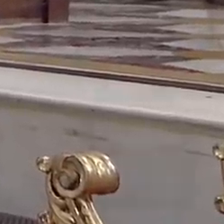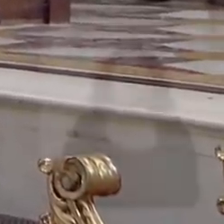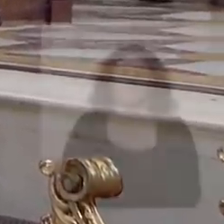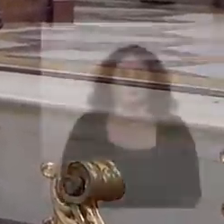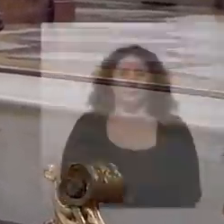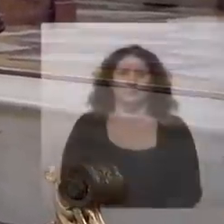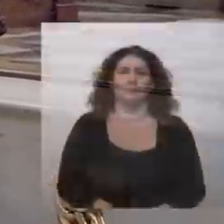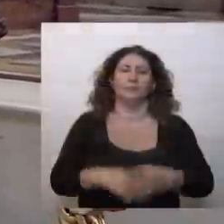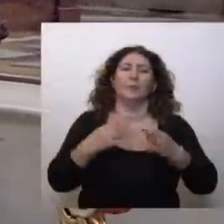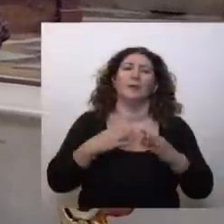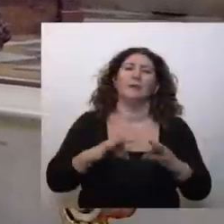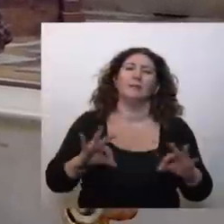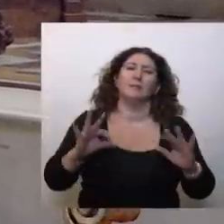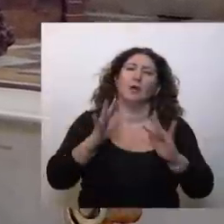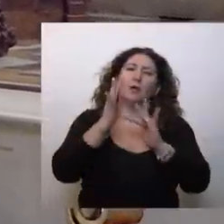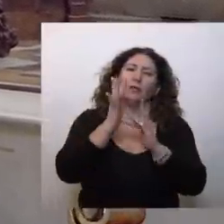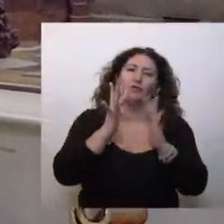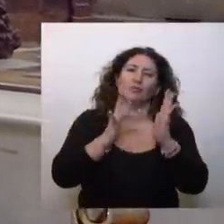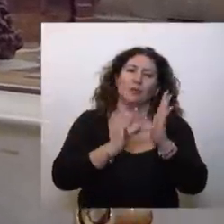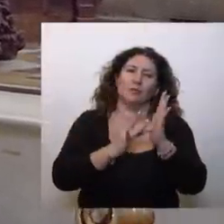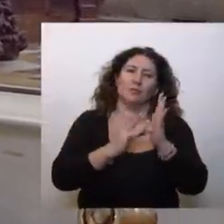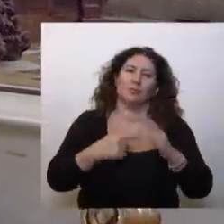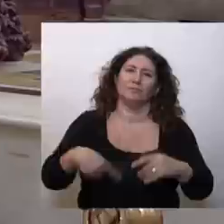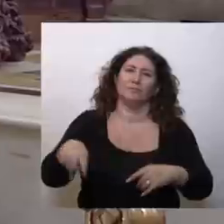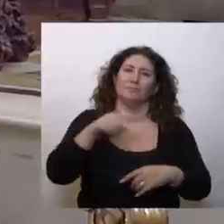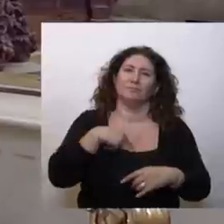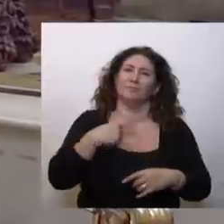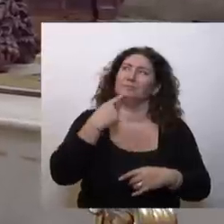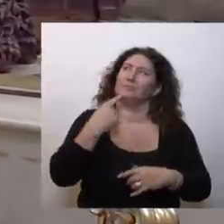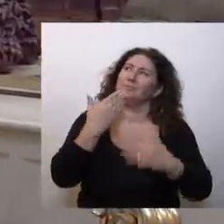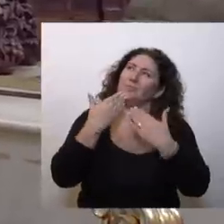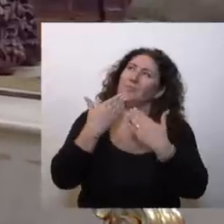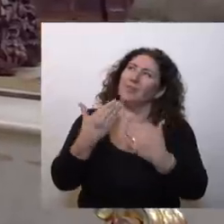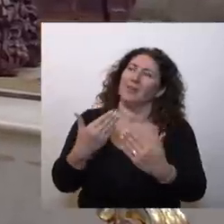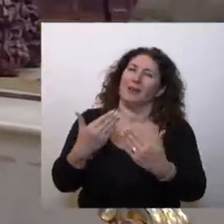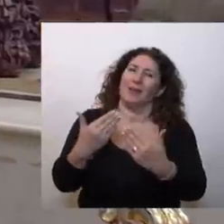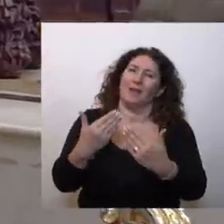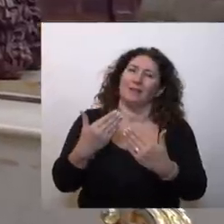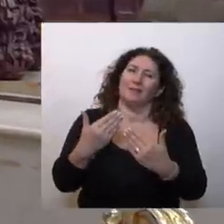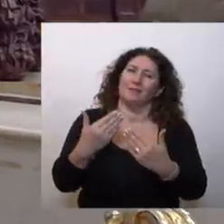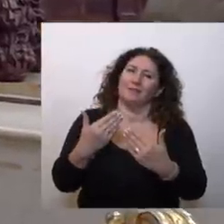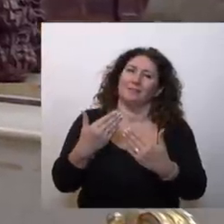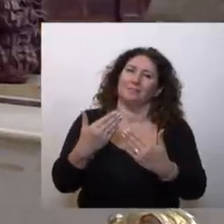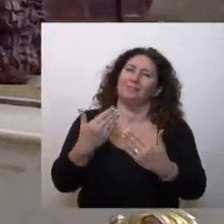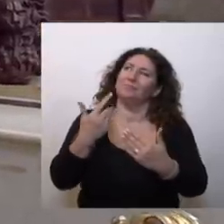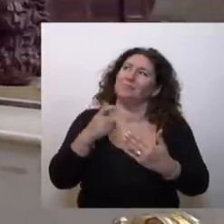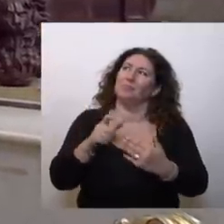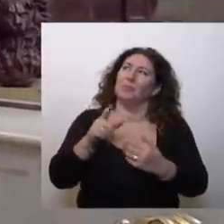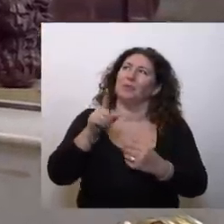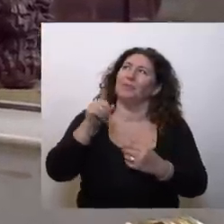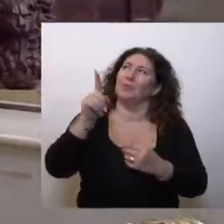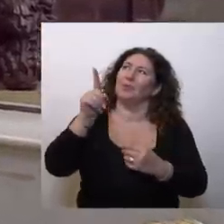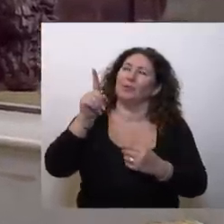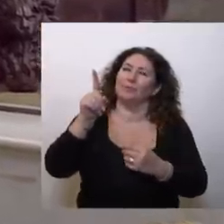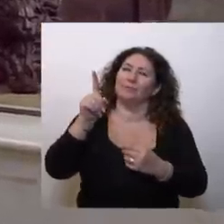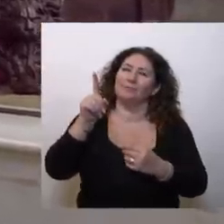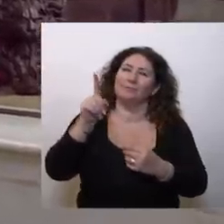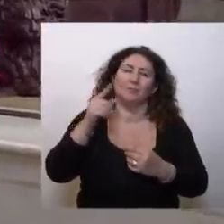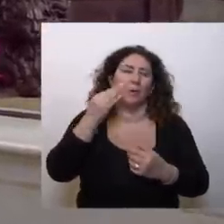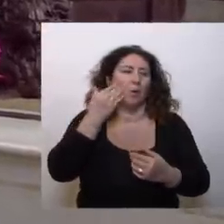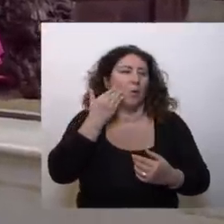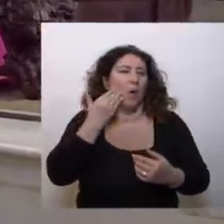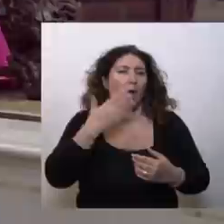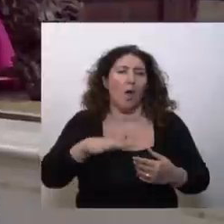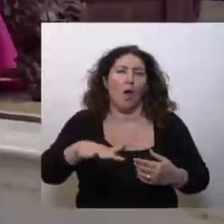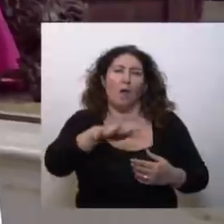Signore Gesù, noi ti rendiamo grazie perché hai preso su di sé i dolori di ogni uomo e